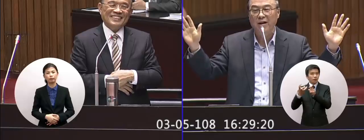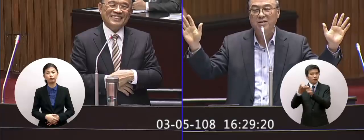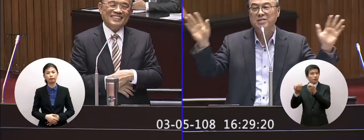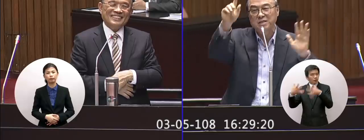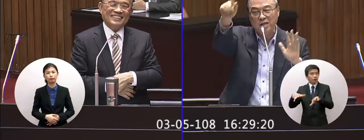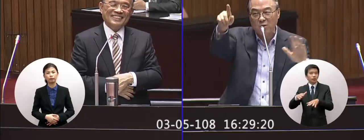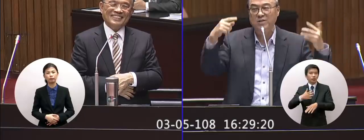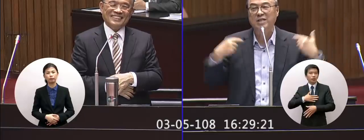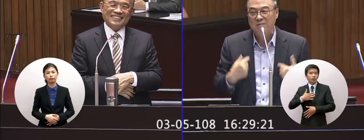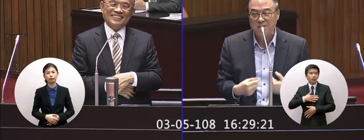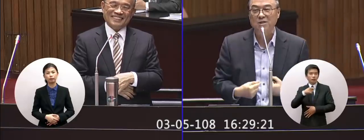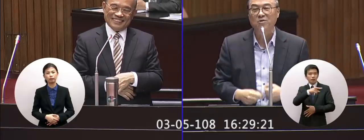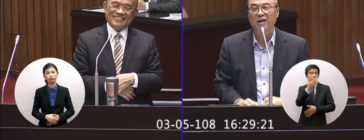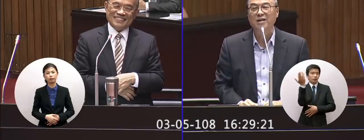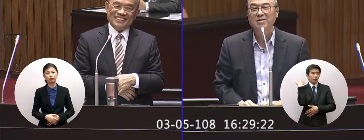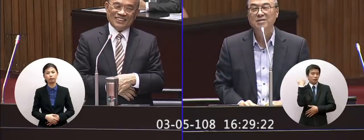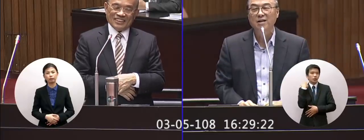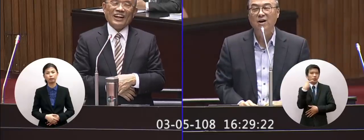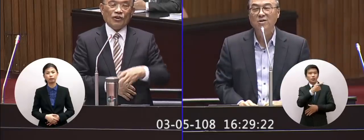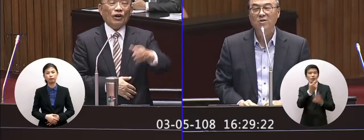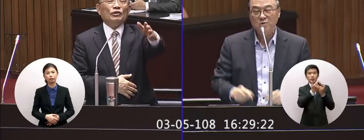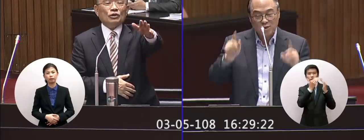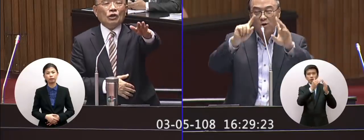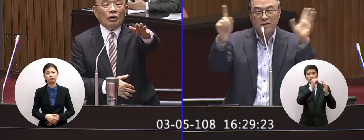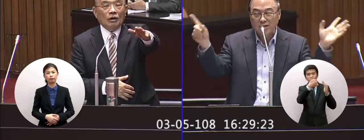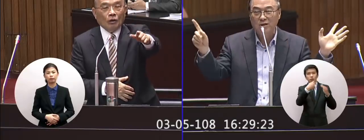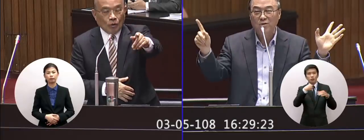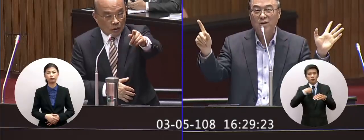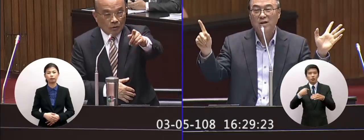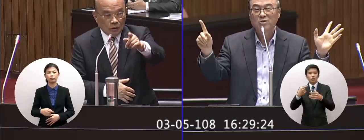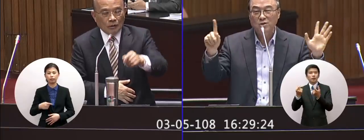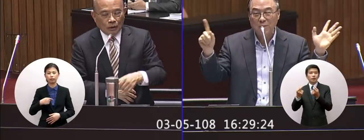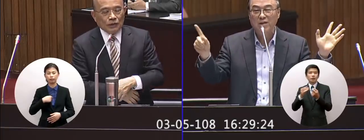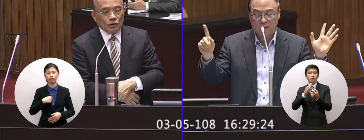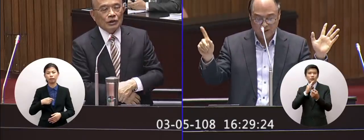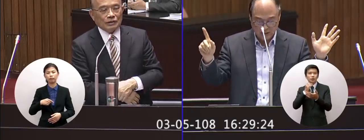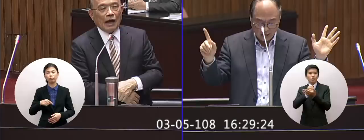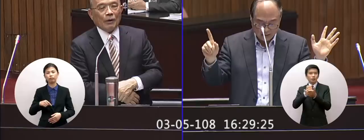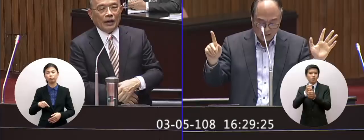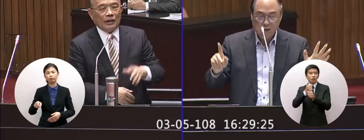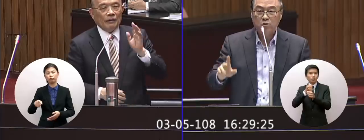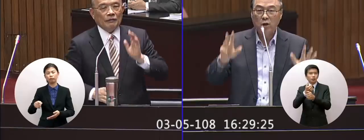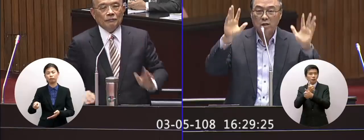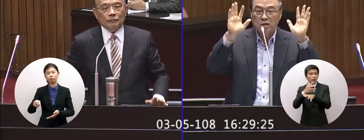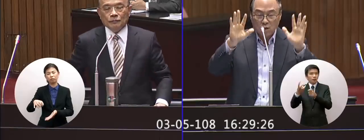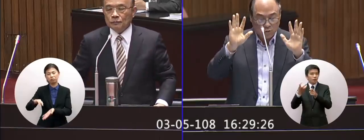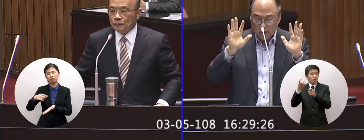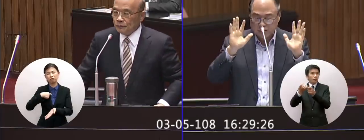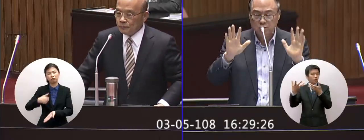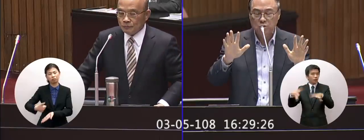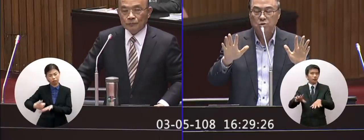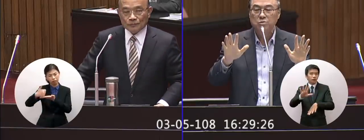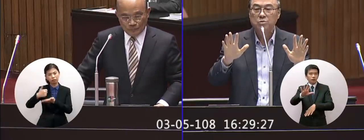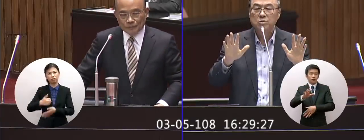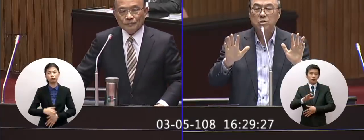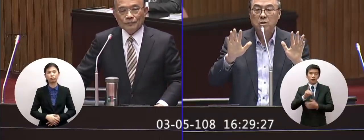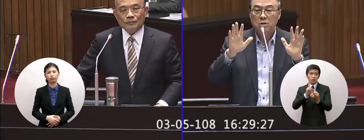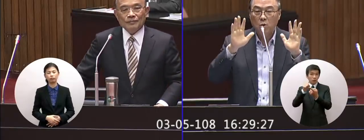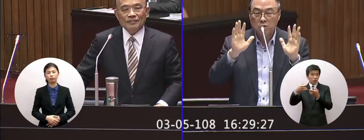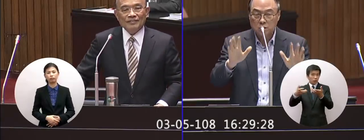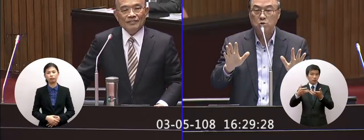当民意代表了，你在省议会，我在台北市议会了。 我这样，我很尊重，我很尊重蒋委员的， 所以这个我们都很清